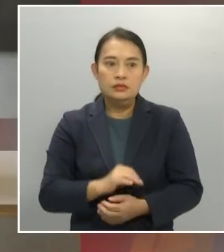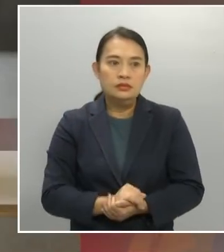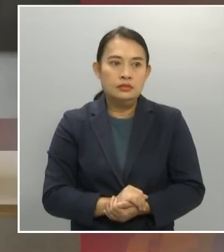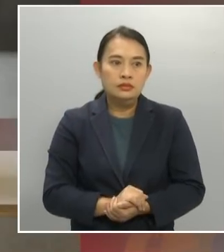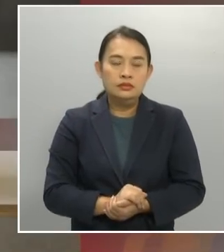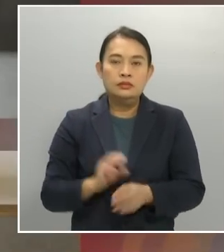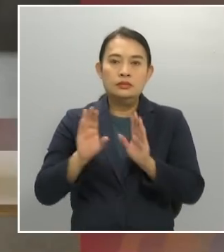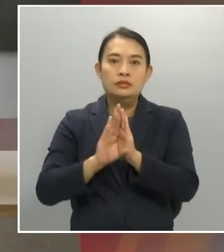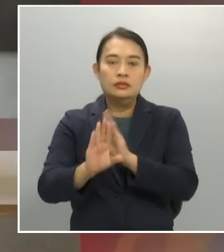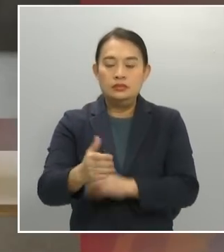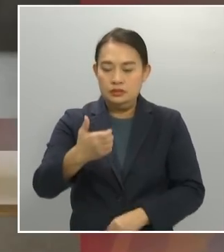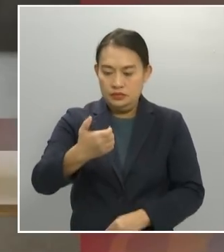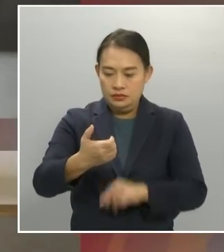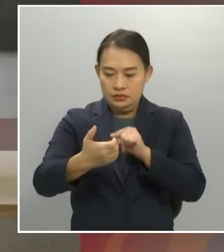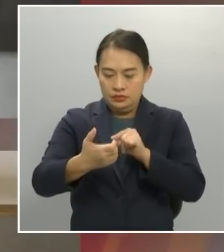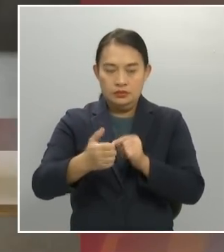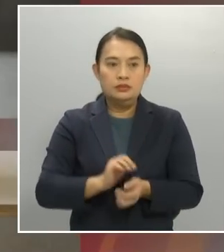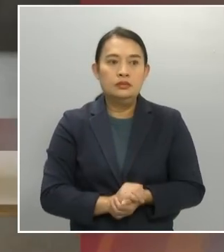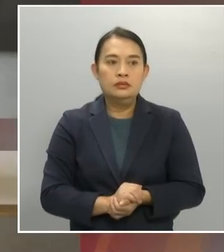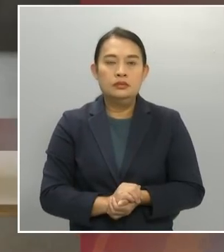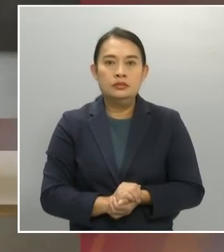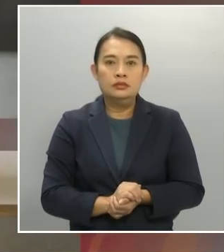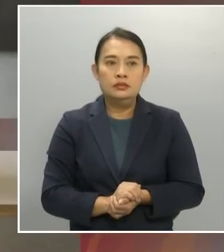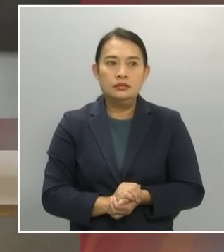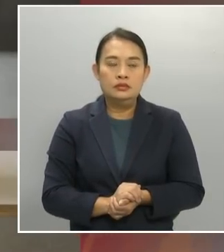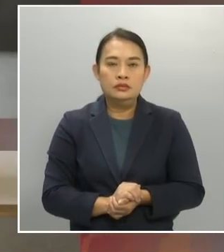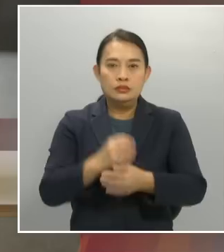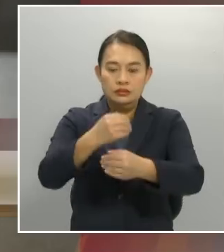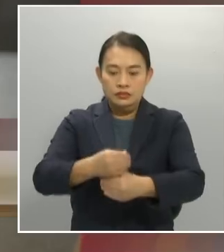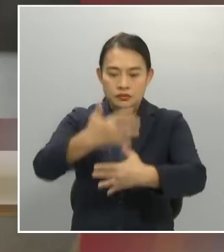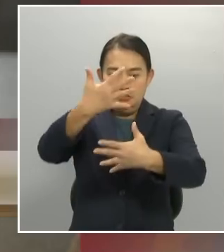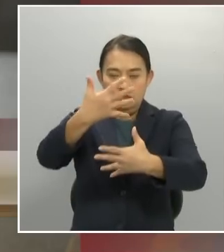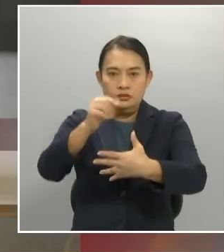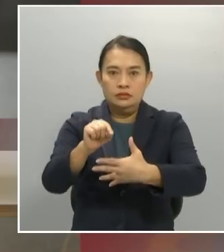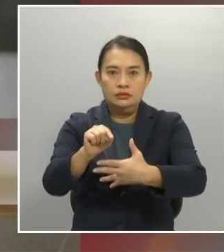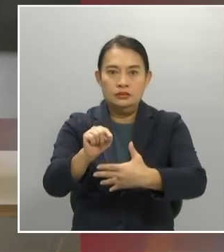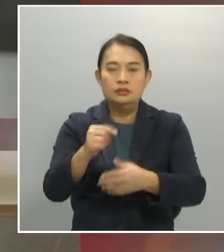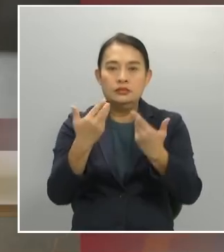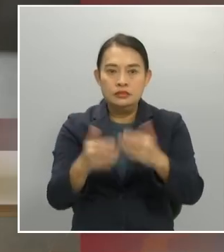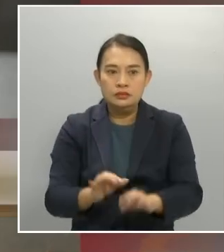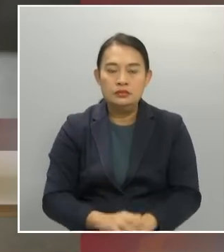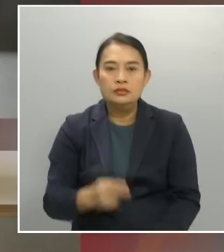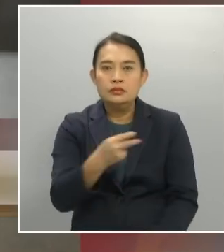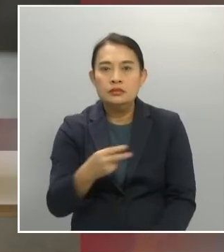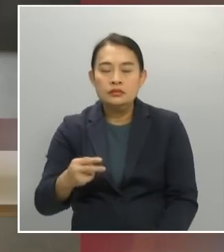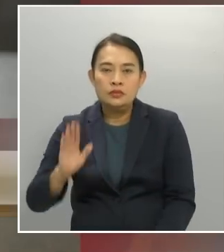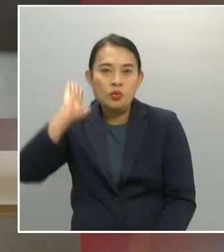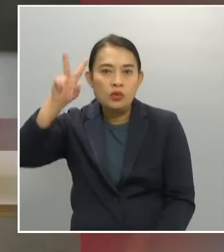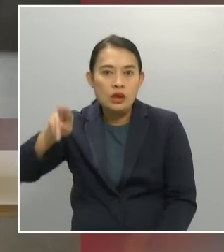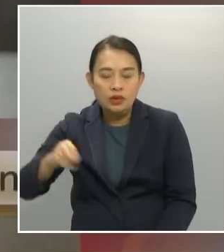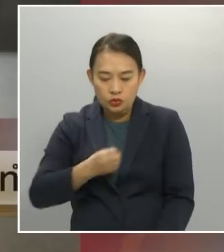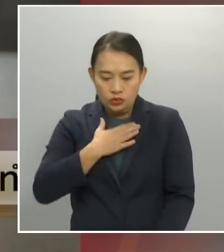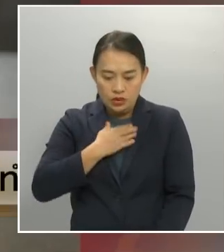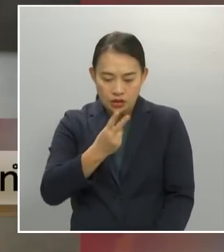ภาพจากมือถือโดยคุณสิทธาเนี่ยโพสต์ภาพนี้และระบุข้อความว่าผัวช็อคเจอ